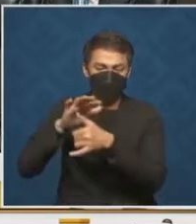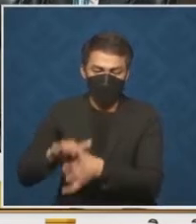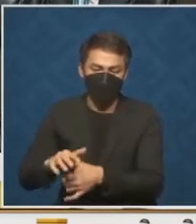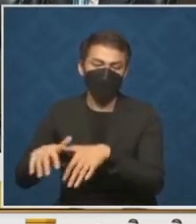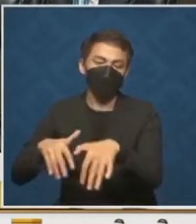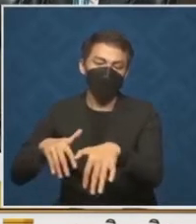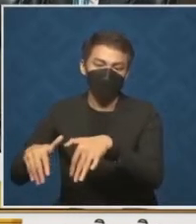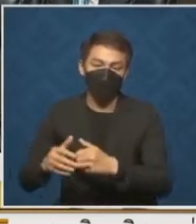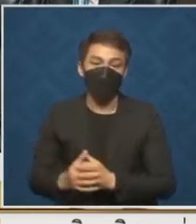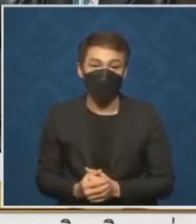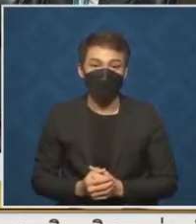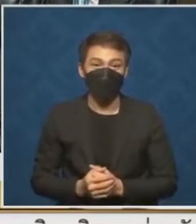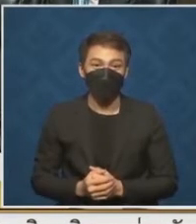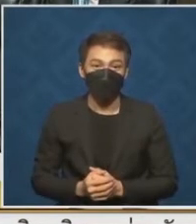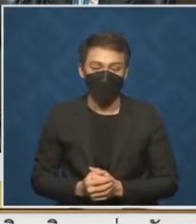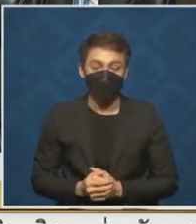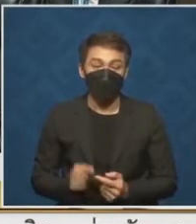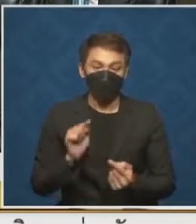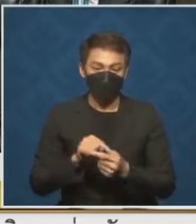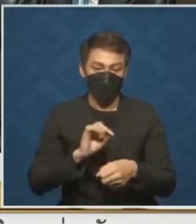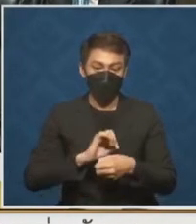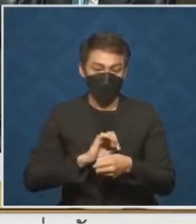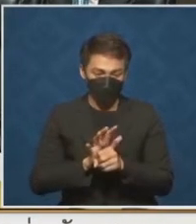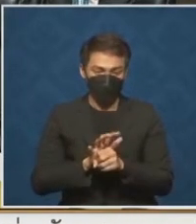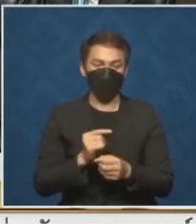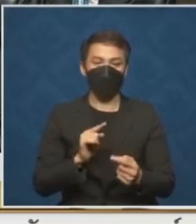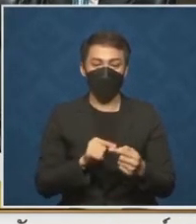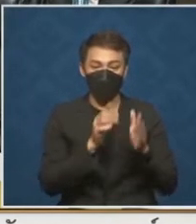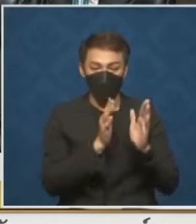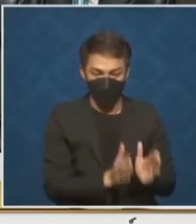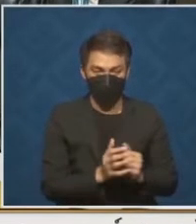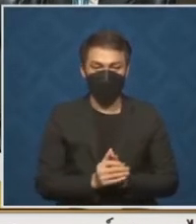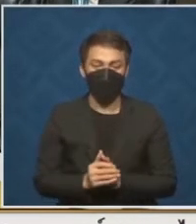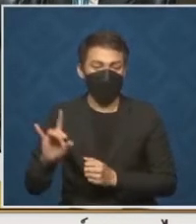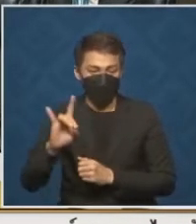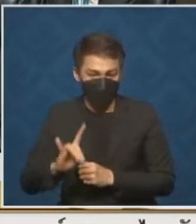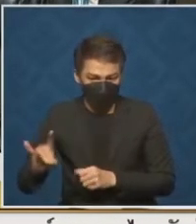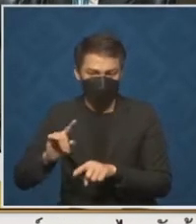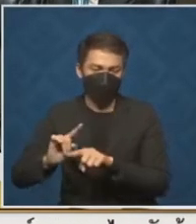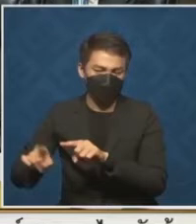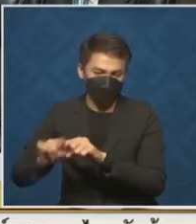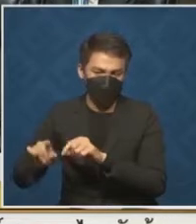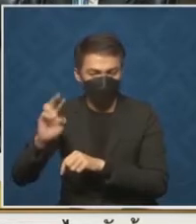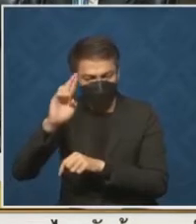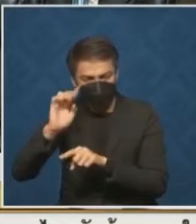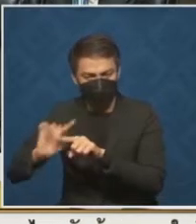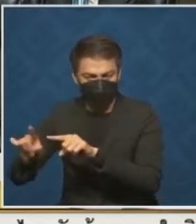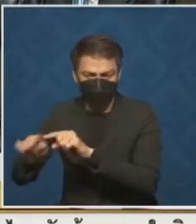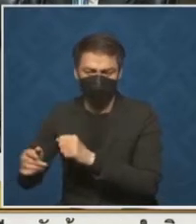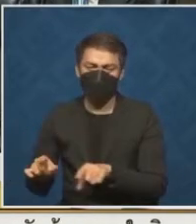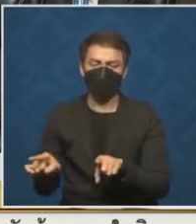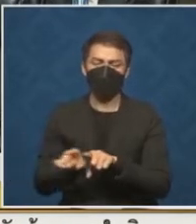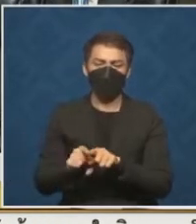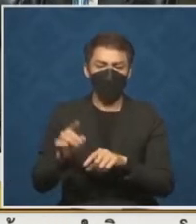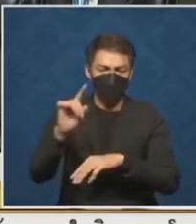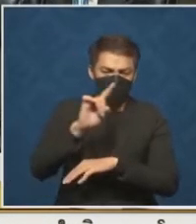รู้และภูมิปัญญาเน้นแก้ไขปัญหารายวันขณะเดียวกันสินค้าอุปโภคบริโภค